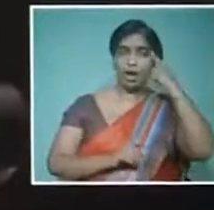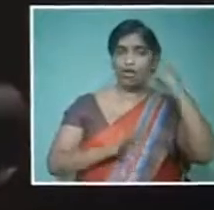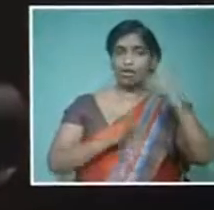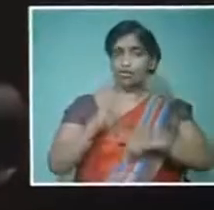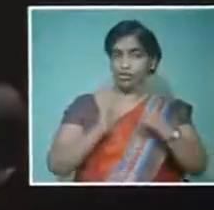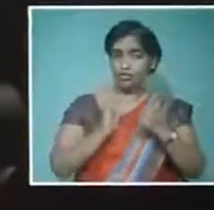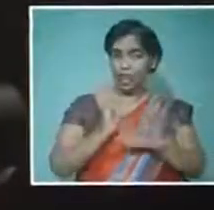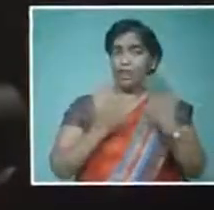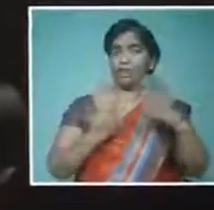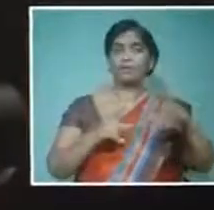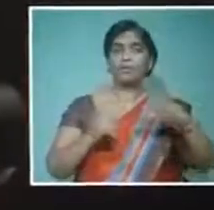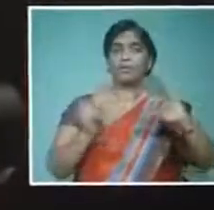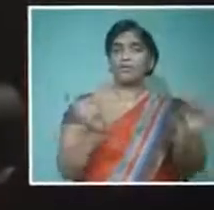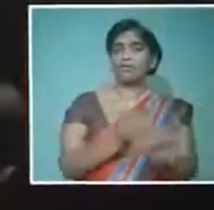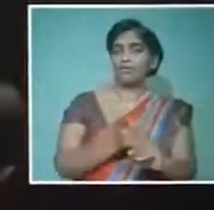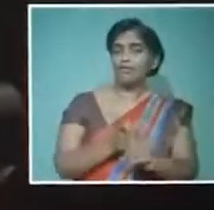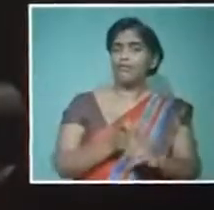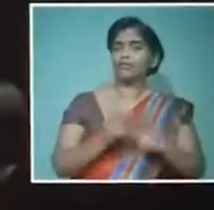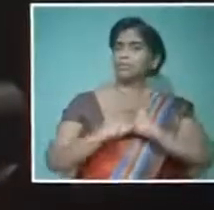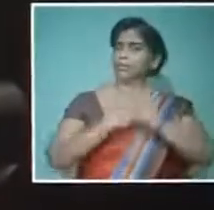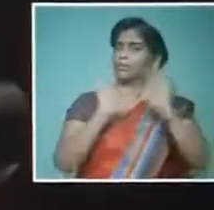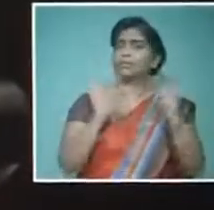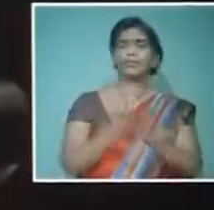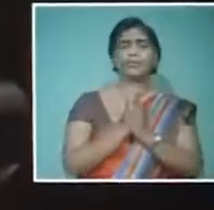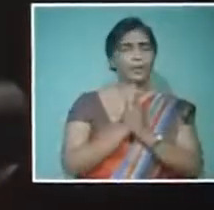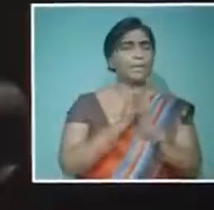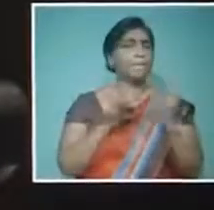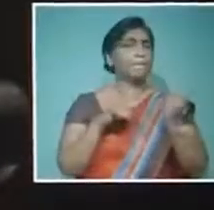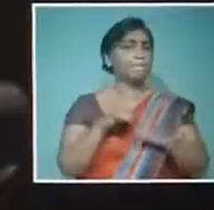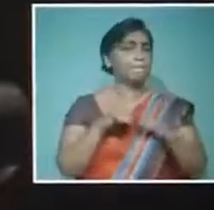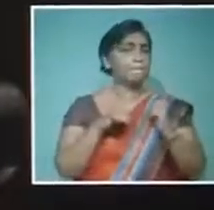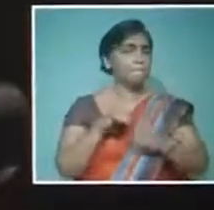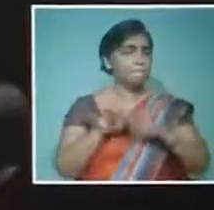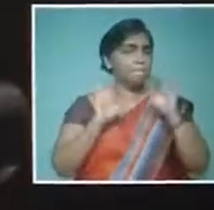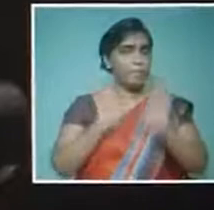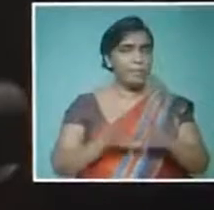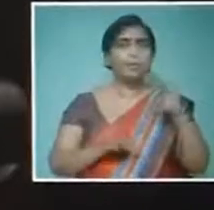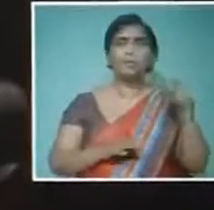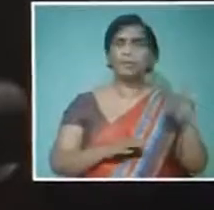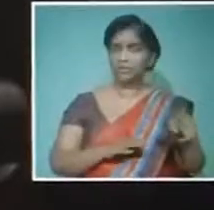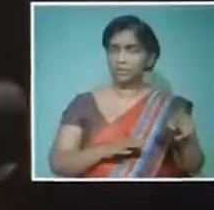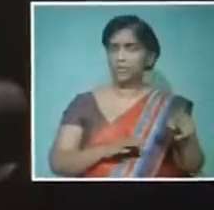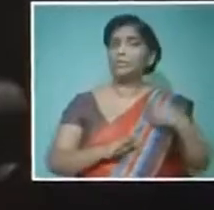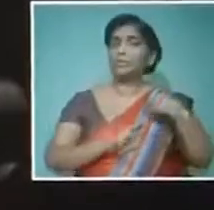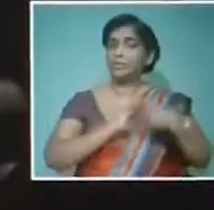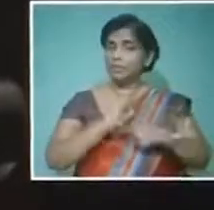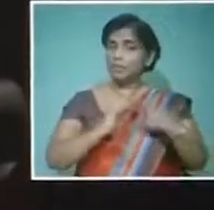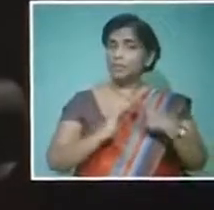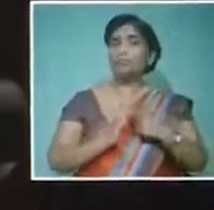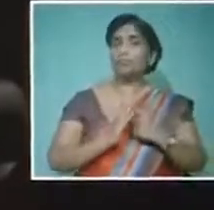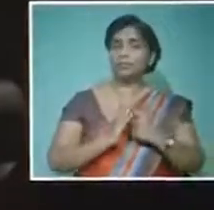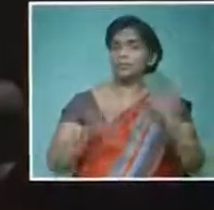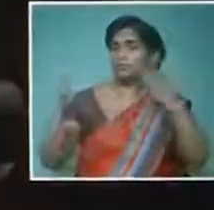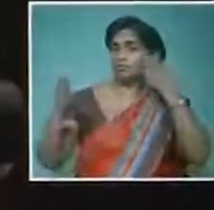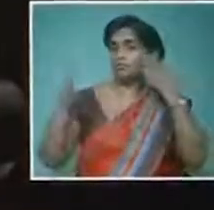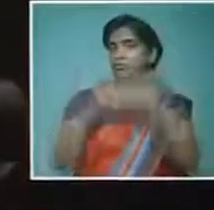இந்த நாட்டை நேசித்தவர்கள் இந்த நாட்டை நேசித்தவர்கள் இந்த வடகிழக்கில் ஆயுதமேந்தும் போது மலைய மக்கள்